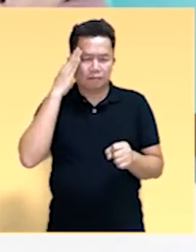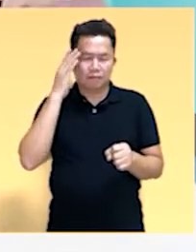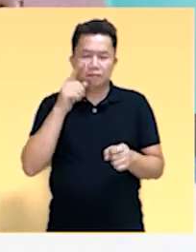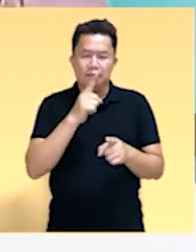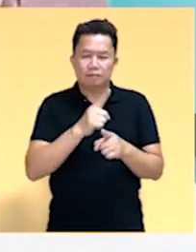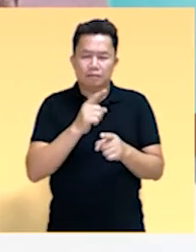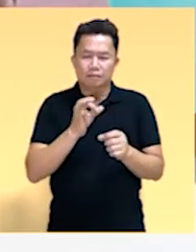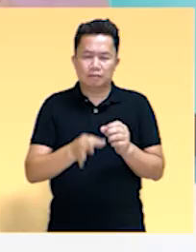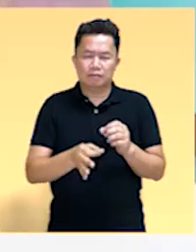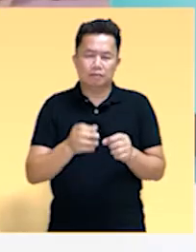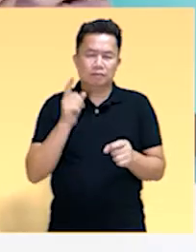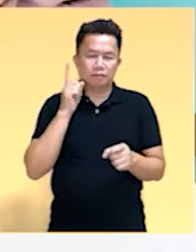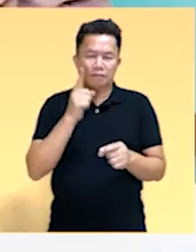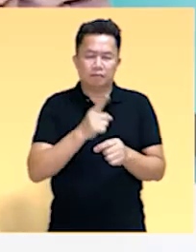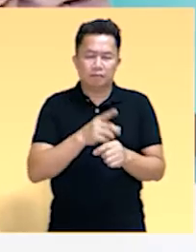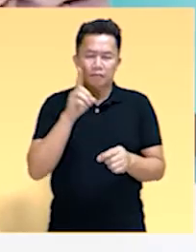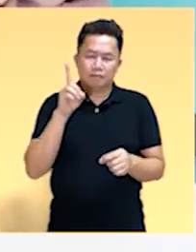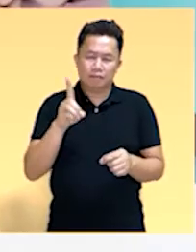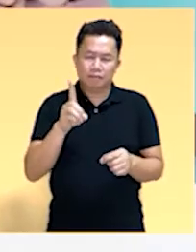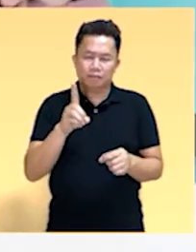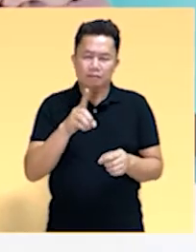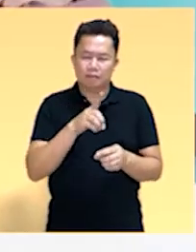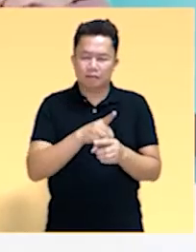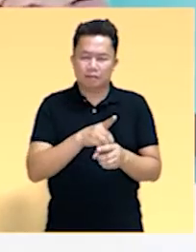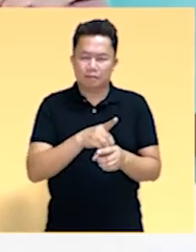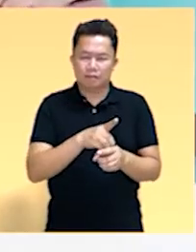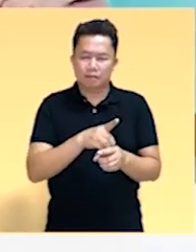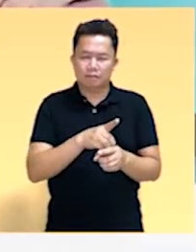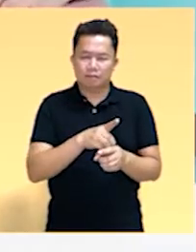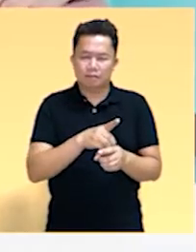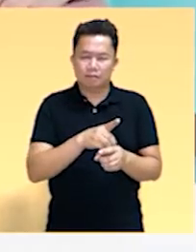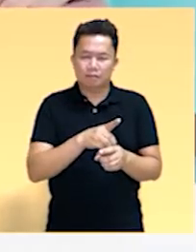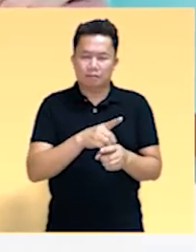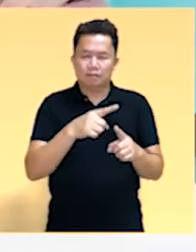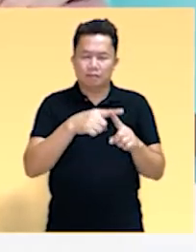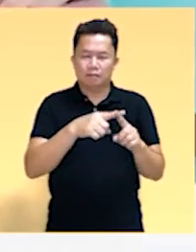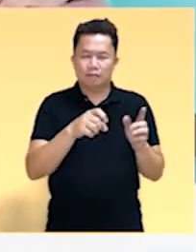nakuha, i-add ang difference at subtrahen.